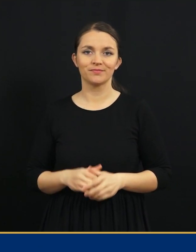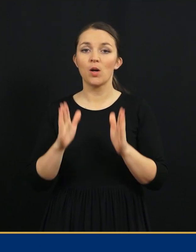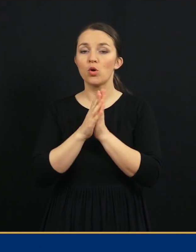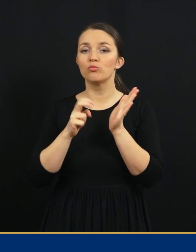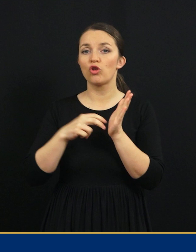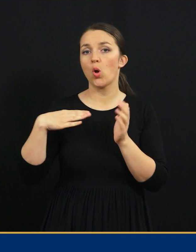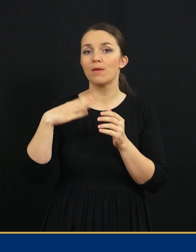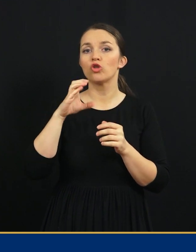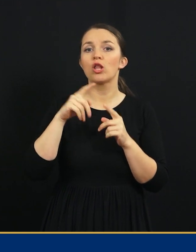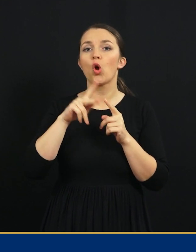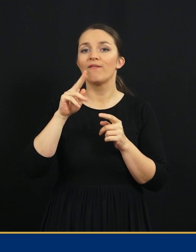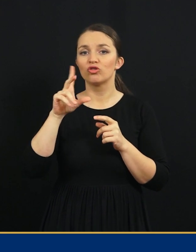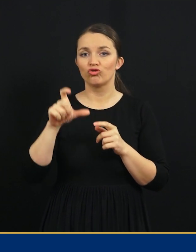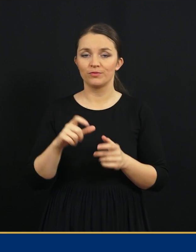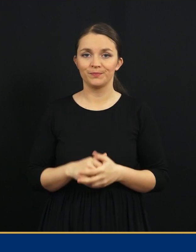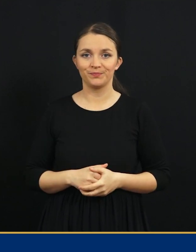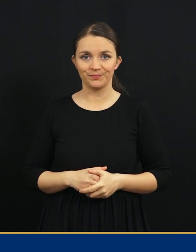Prosim še gospa Četkovič.